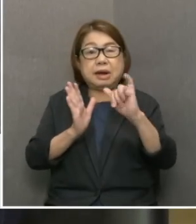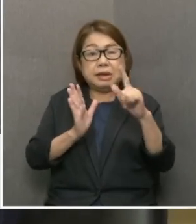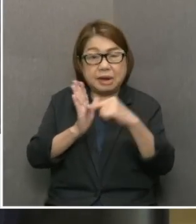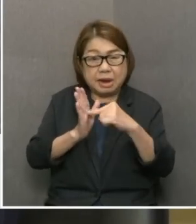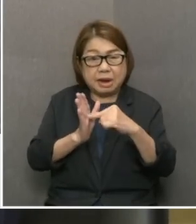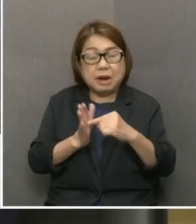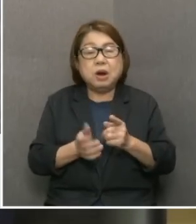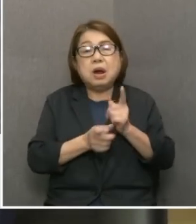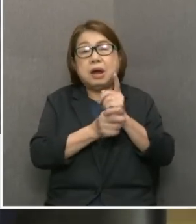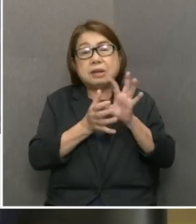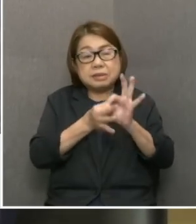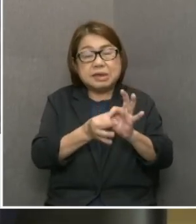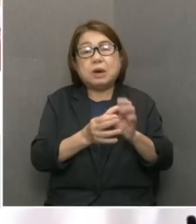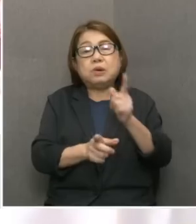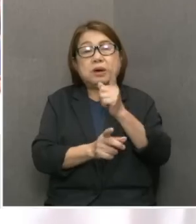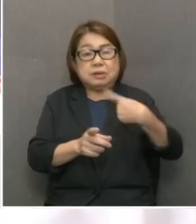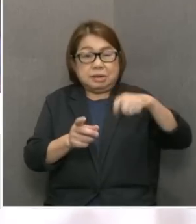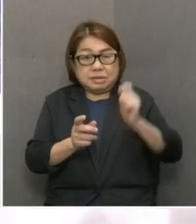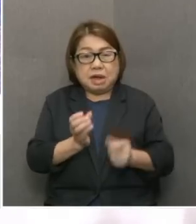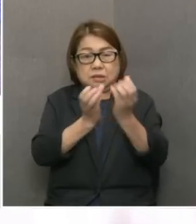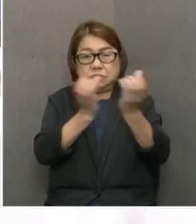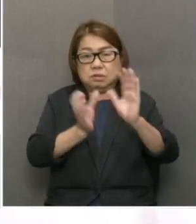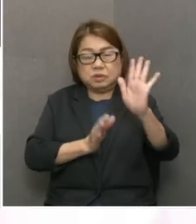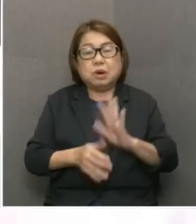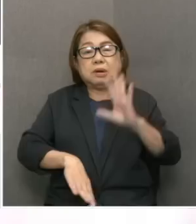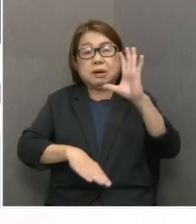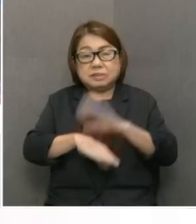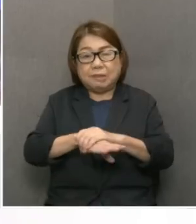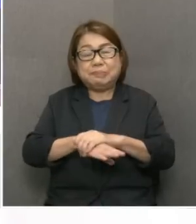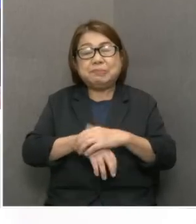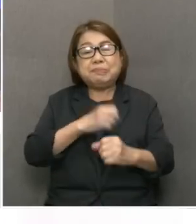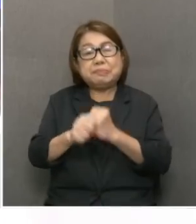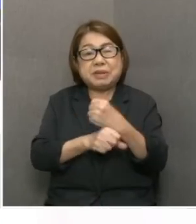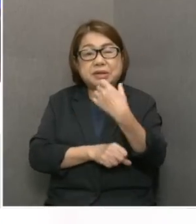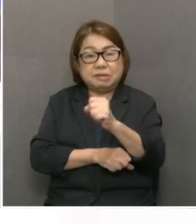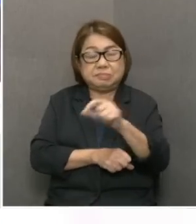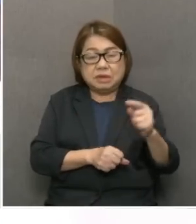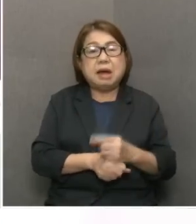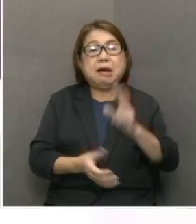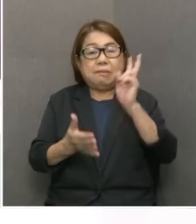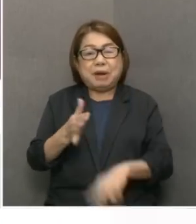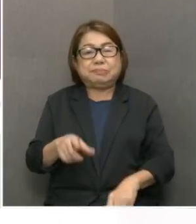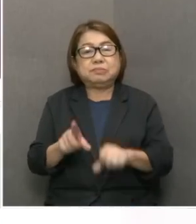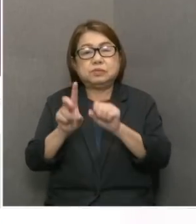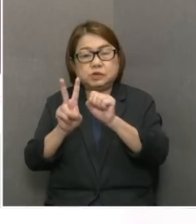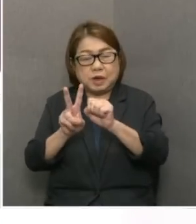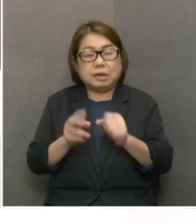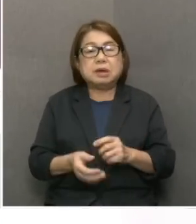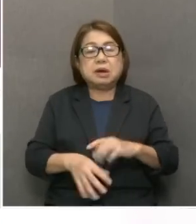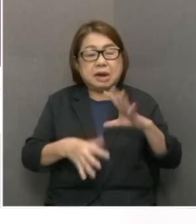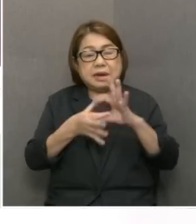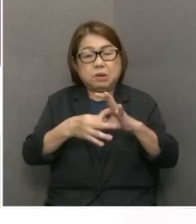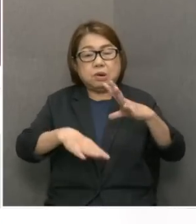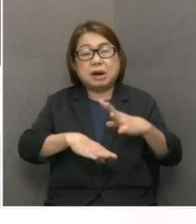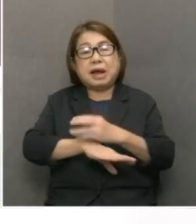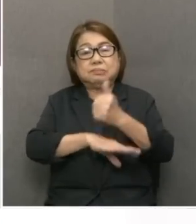อาญาจำคุก 1-10ปีปรับ 20,000ถ200,000บาทและตัดสิทธิ์การเมือง 20ปีแต่ทั้ง